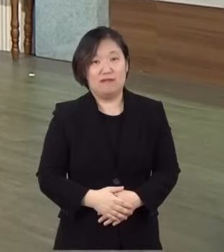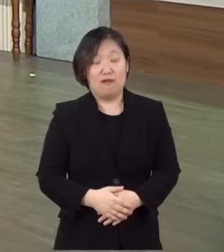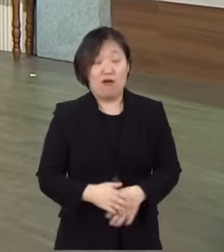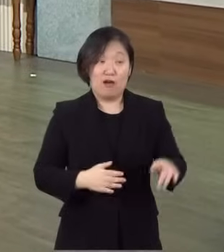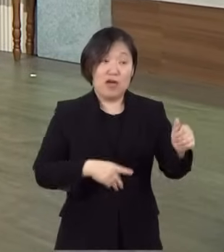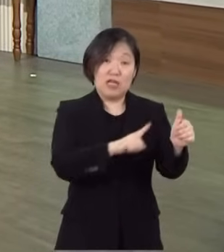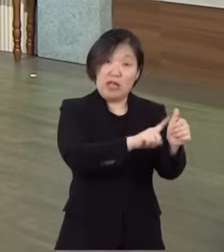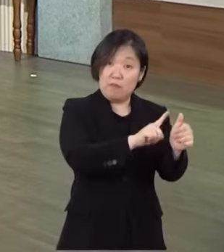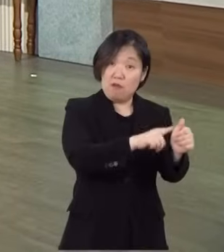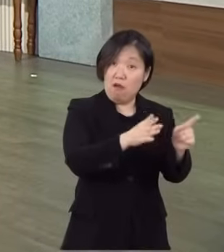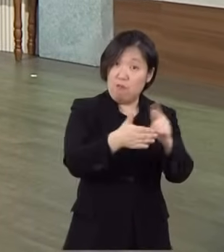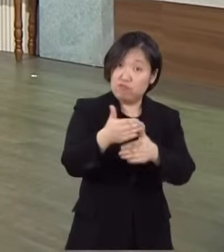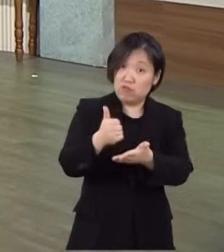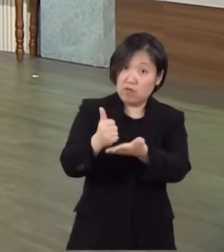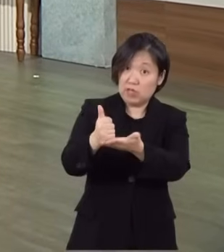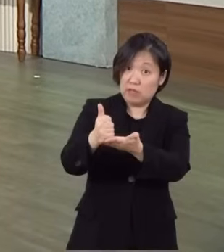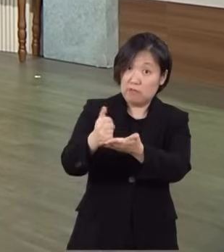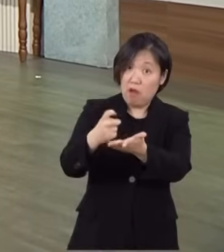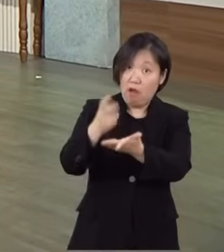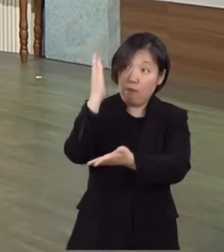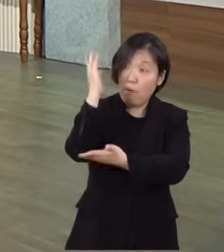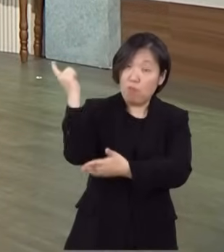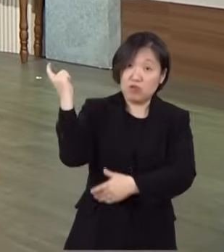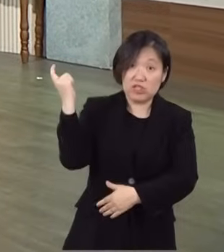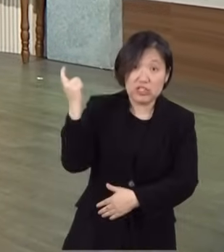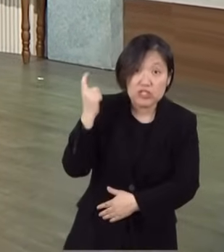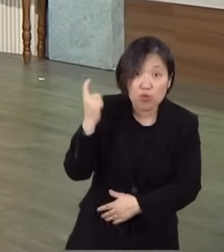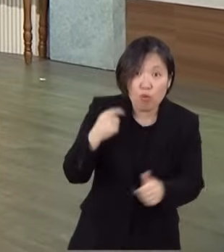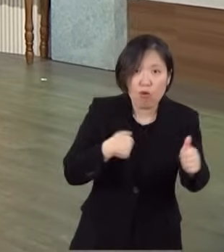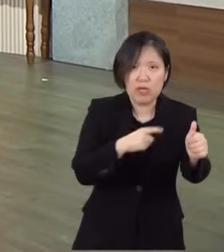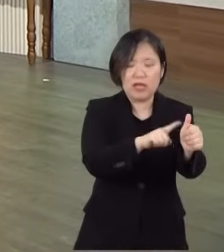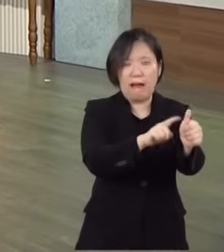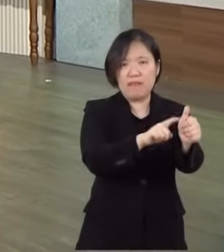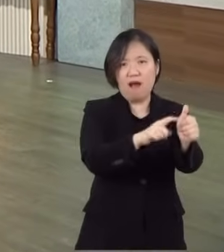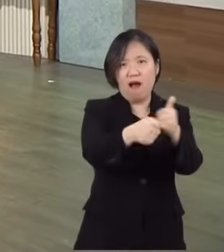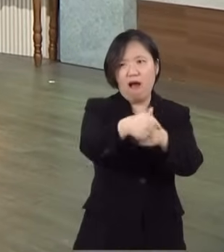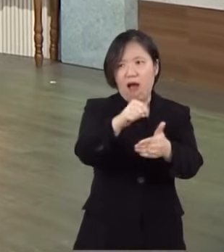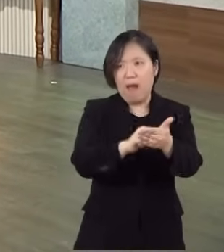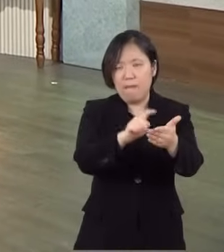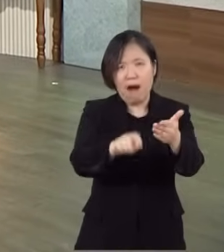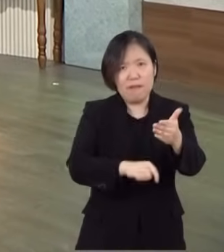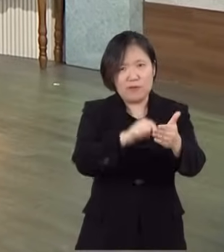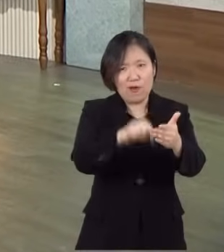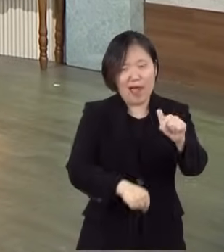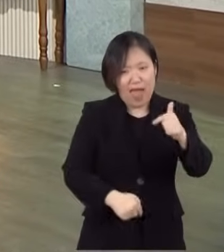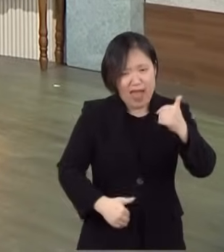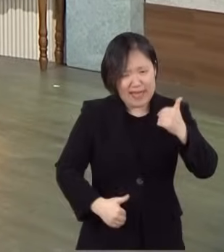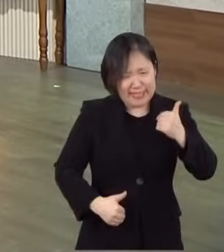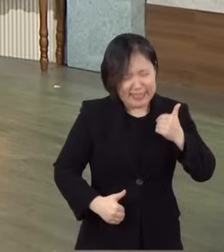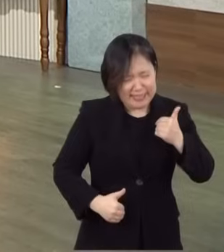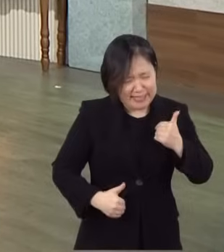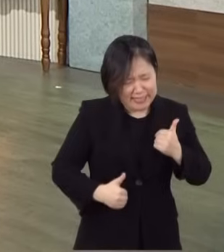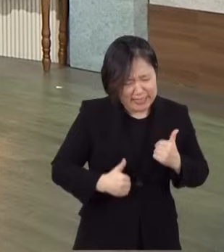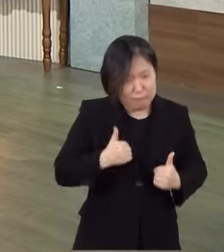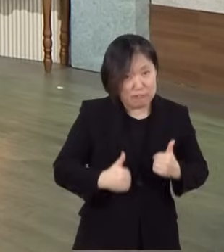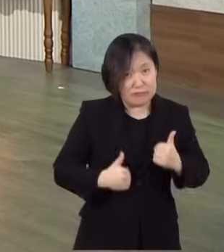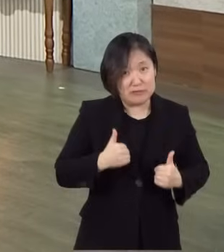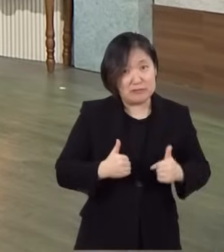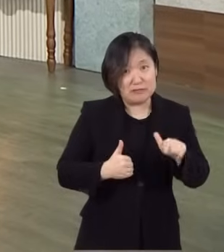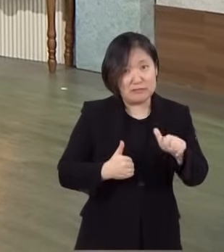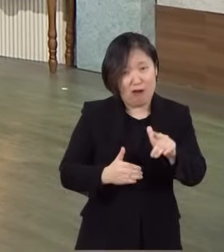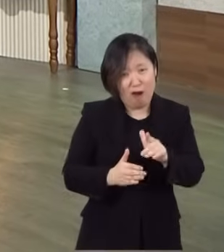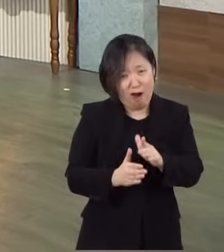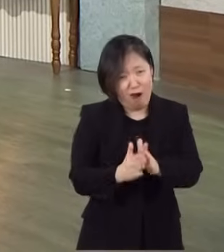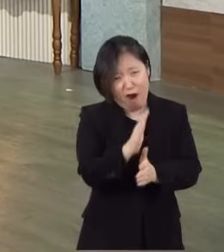부처님의 법문을 듣고이 함양의 마음에서 엄청난 기쁨과